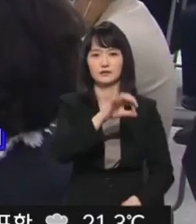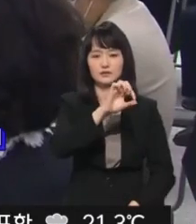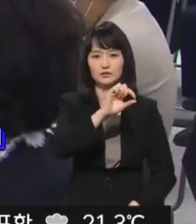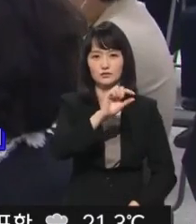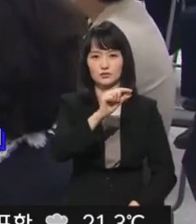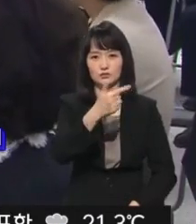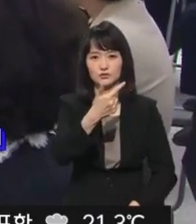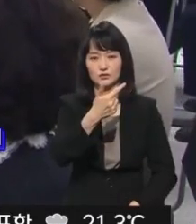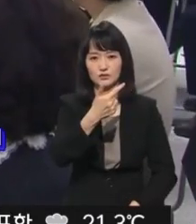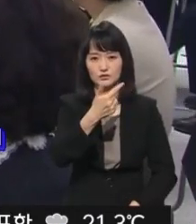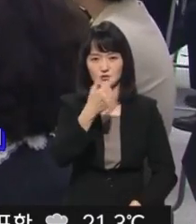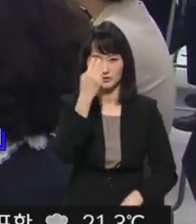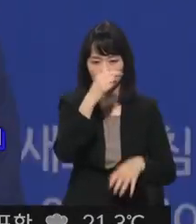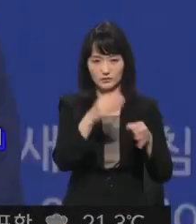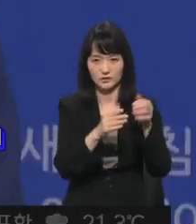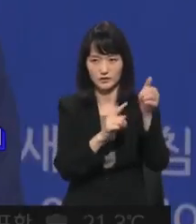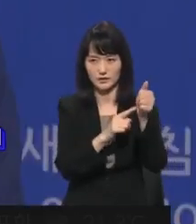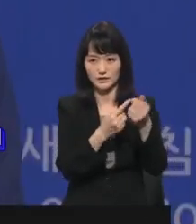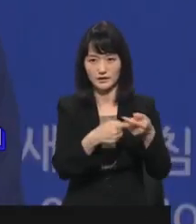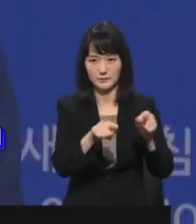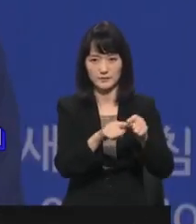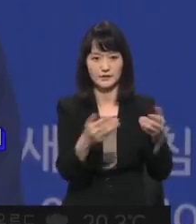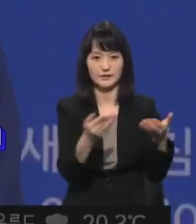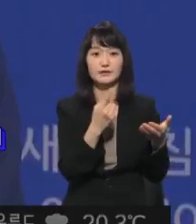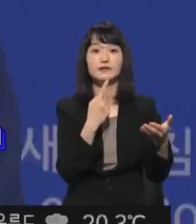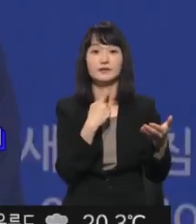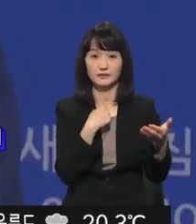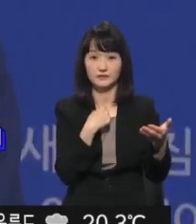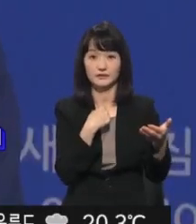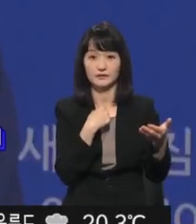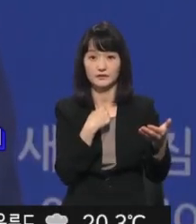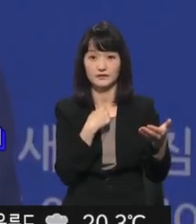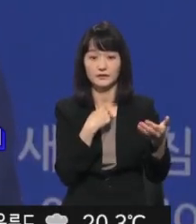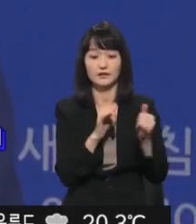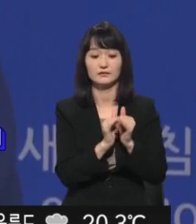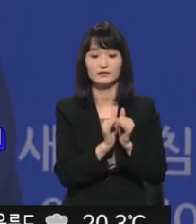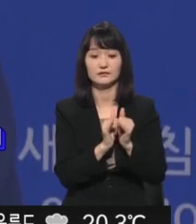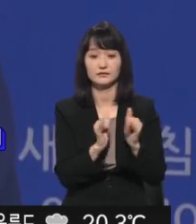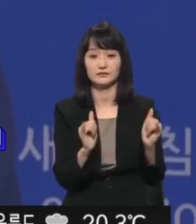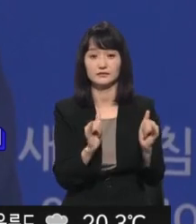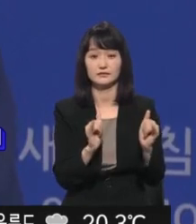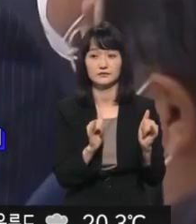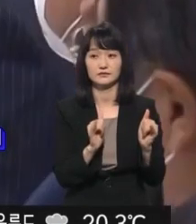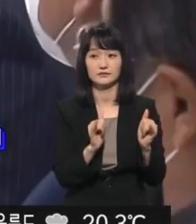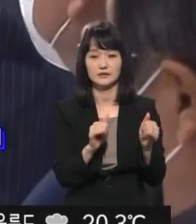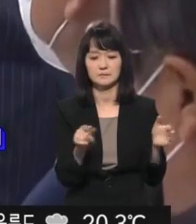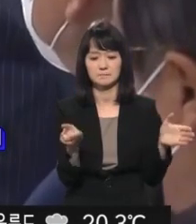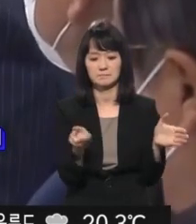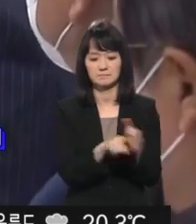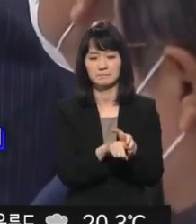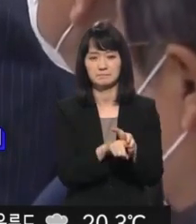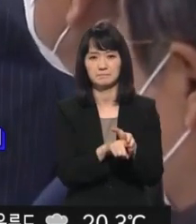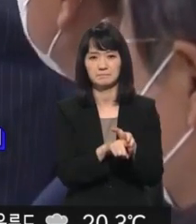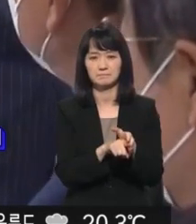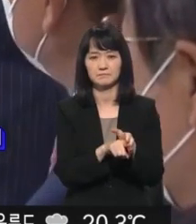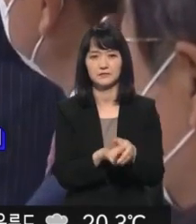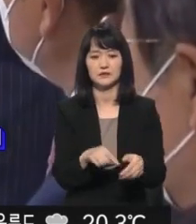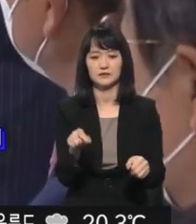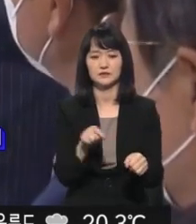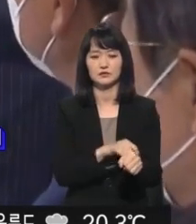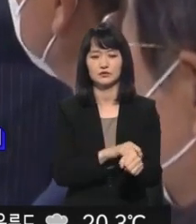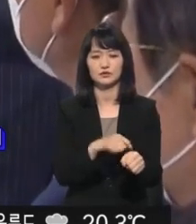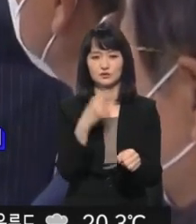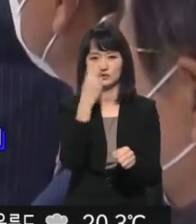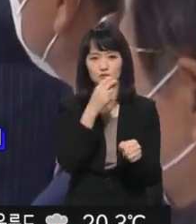걸고 싸웠던 그 전선에서 함께 총 골을 들었던 동지들의 되었든 밀레 믿음과 실내 특수 도 마찬가지 과정을